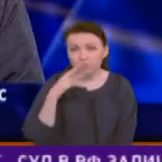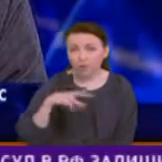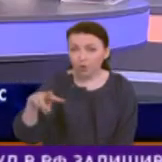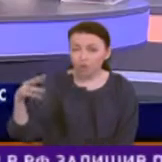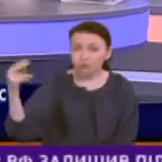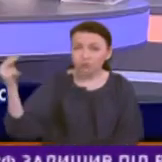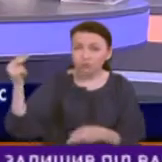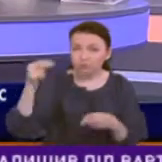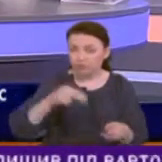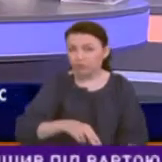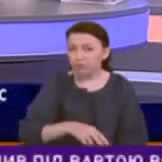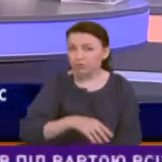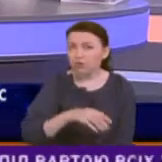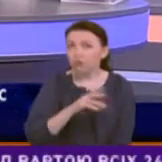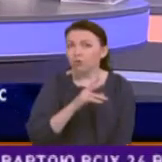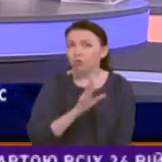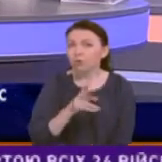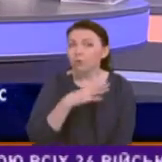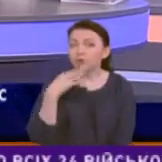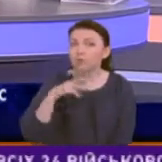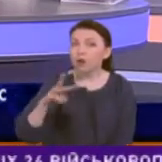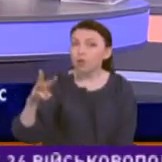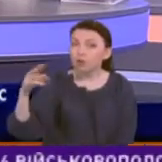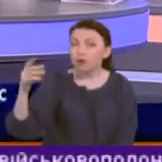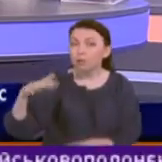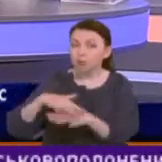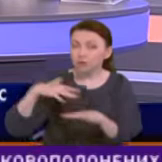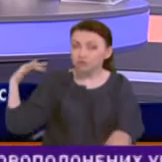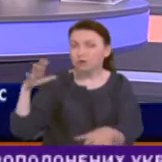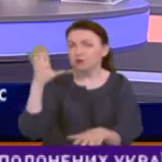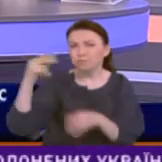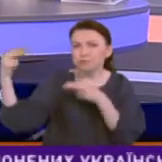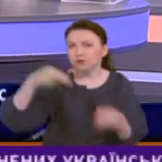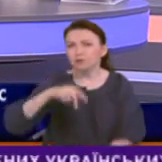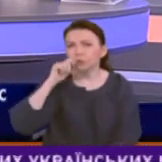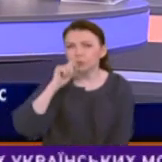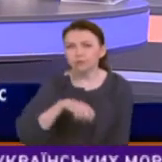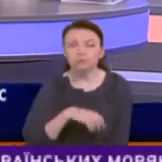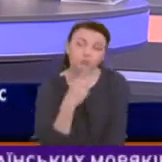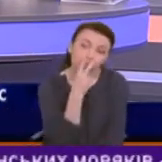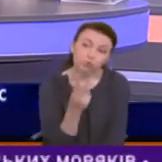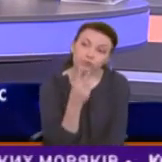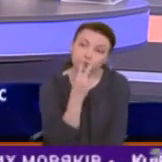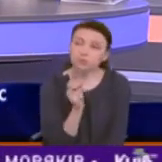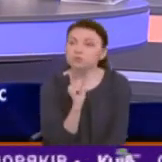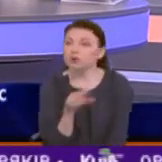він приїхав. А то, у кого багатомільйонна паства, то я думаю, що він може запросто сюди приїхати. Дивимося. Як вирішаться наші прикордонники,